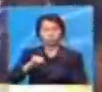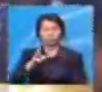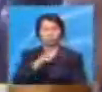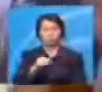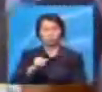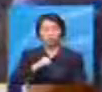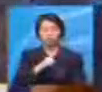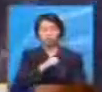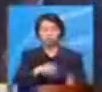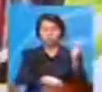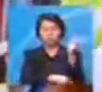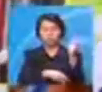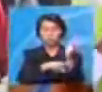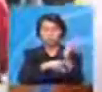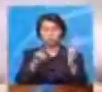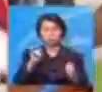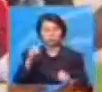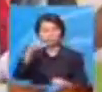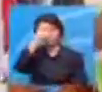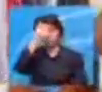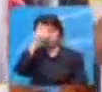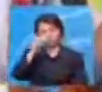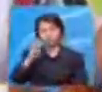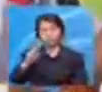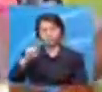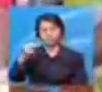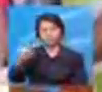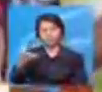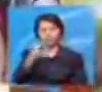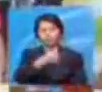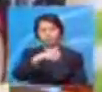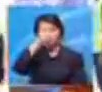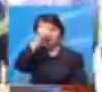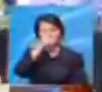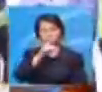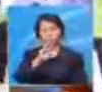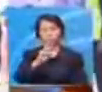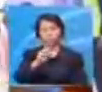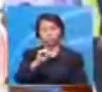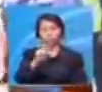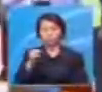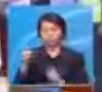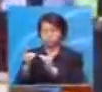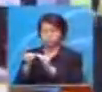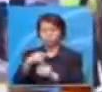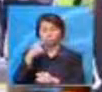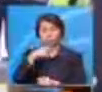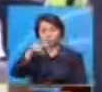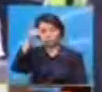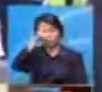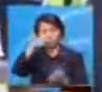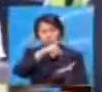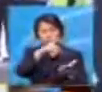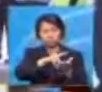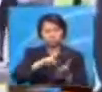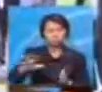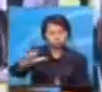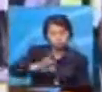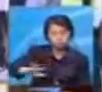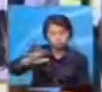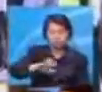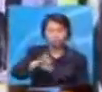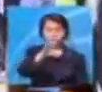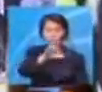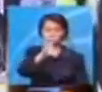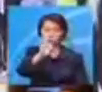juga anggota parlimen telur Intan Datuk Seri mah sementara itu Datuk Seri Dr Wan Junaidi ketika ditemui berkata kerajaan pusat menganggarkan kira-kira